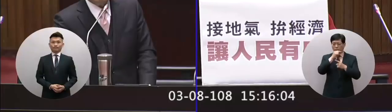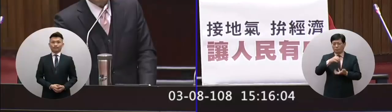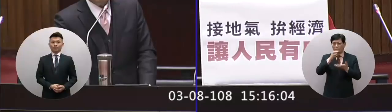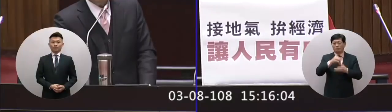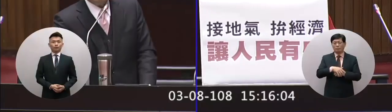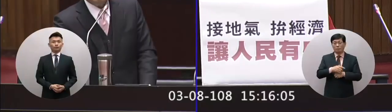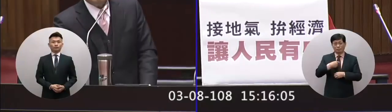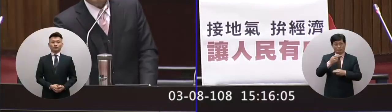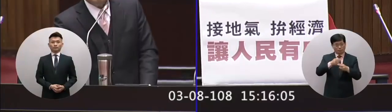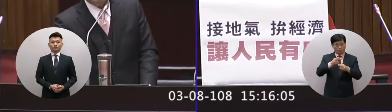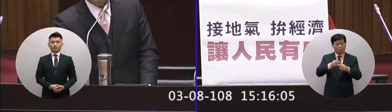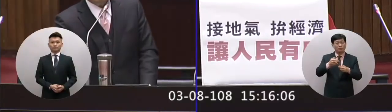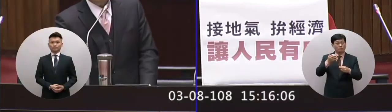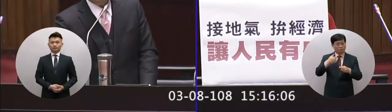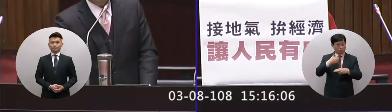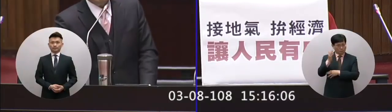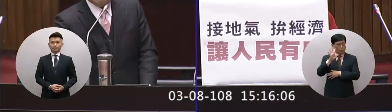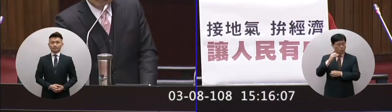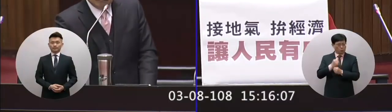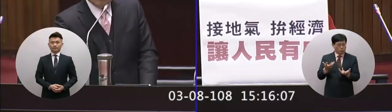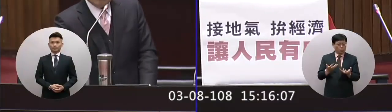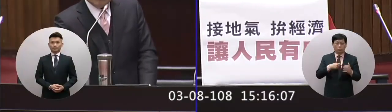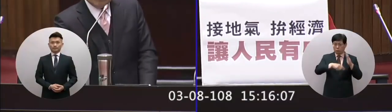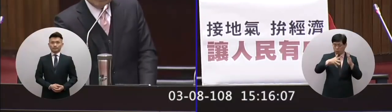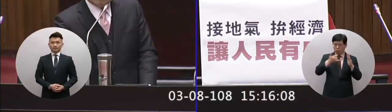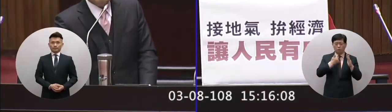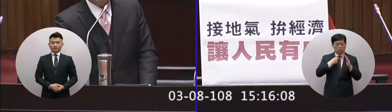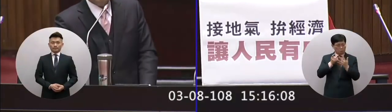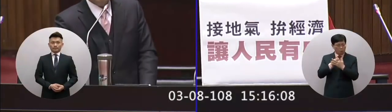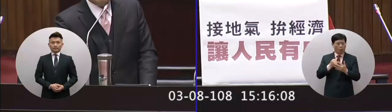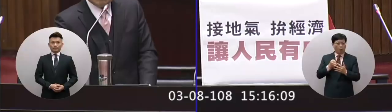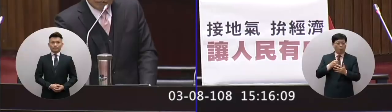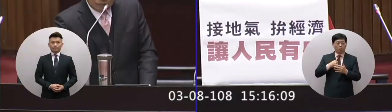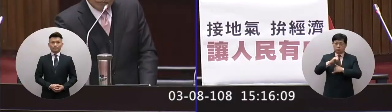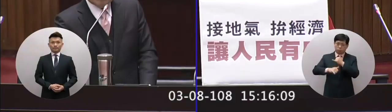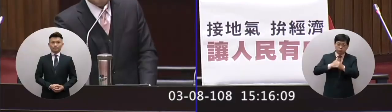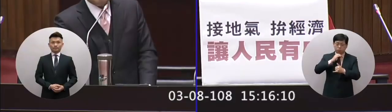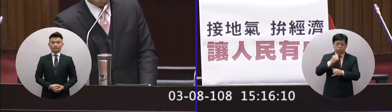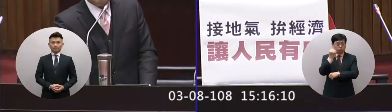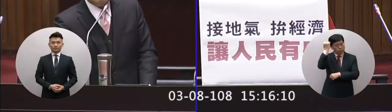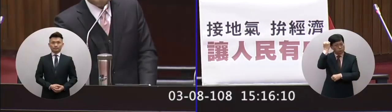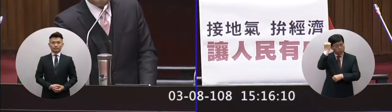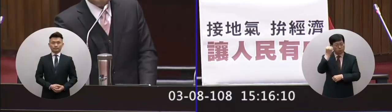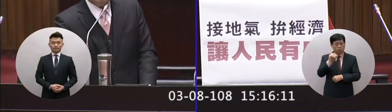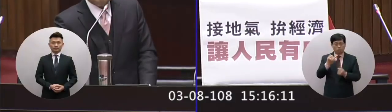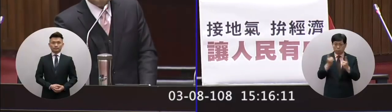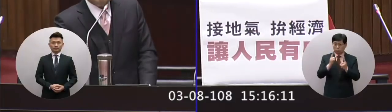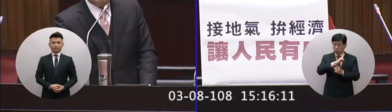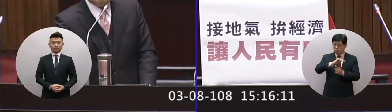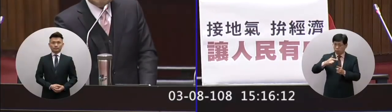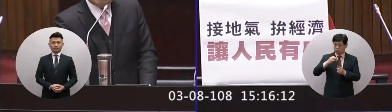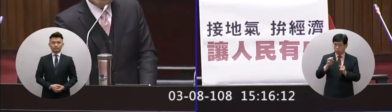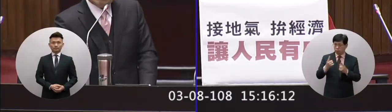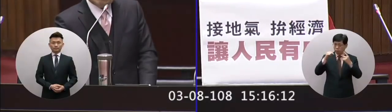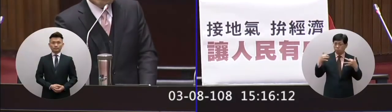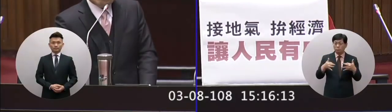句话。但是我相信我们政府有在做事，院长也能够体会到老百姓的生活上的辛苦。所以对物价的这